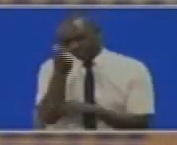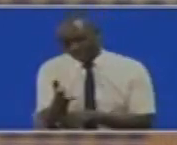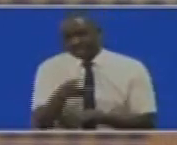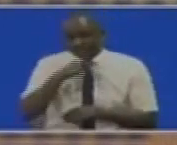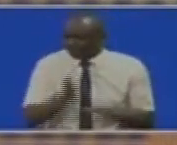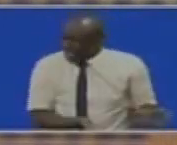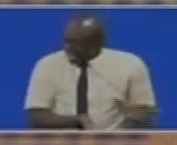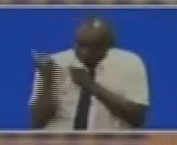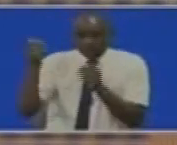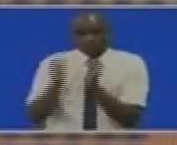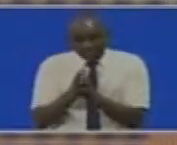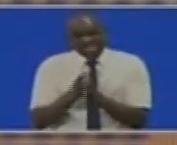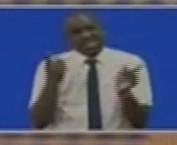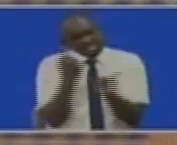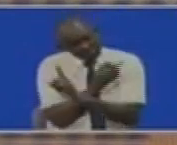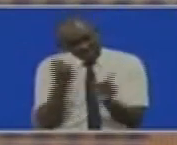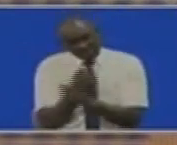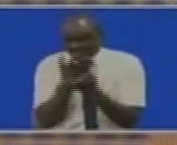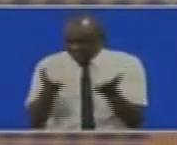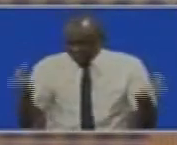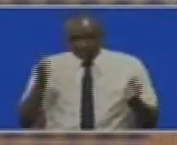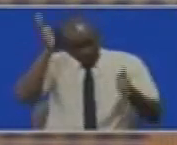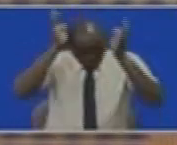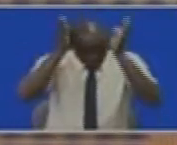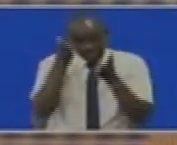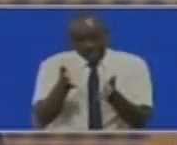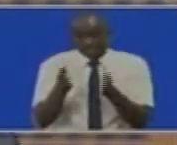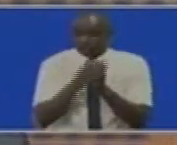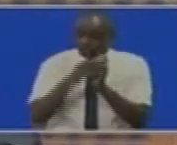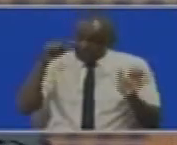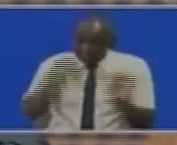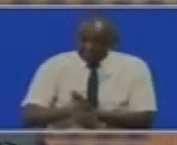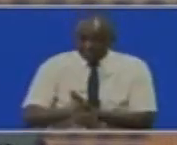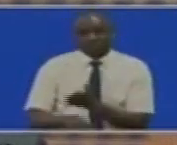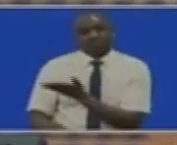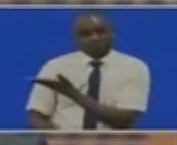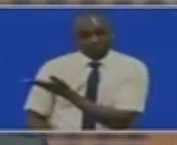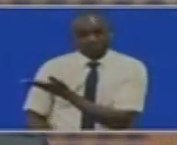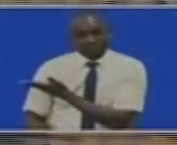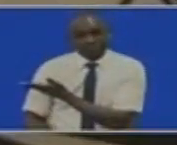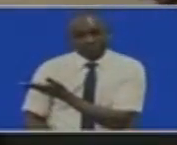akilazimika kutoroka na mifugo pamoja na mali zao nyingine. Mwanahabari Mark na Maswa na taarifa zaidi.